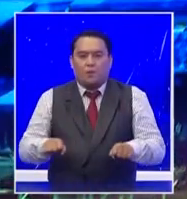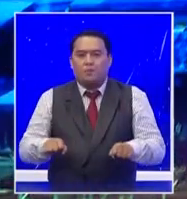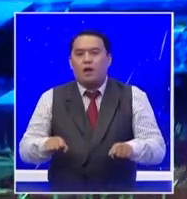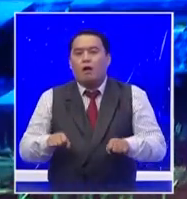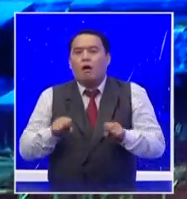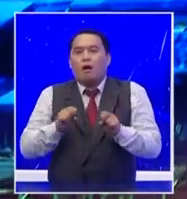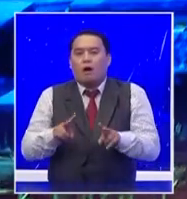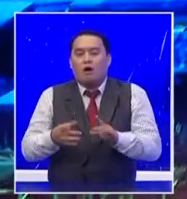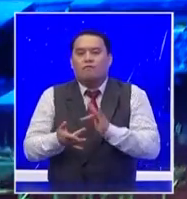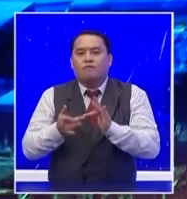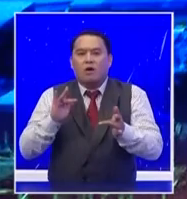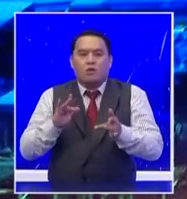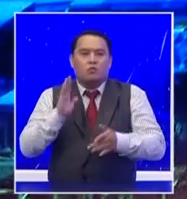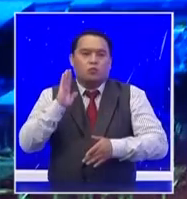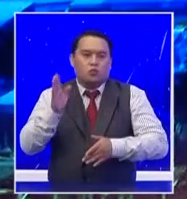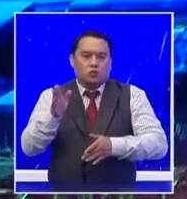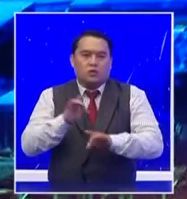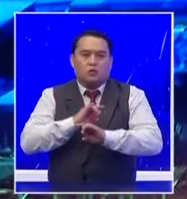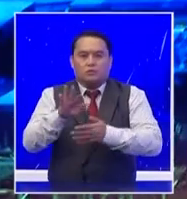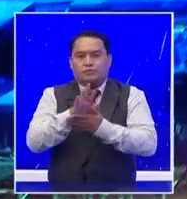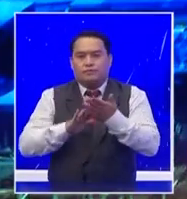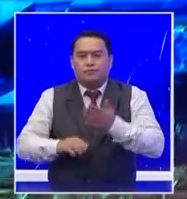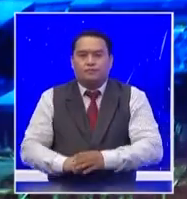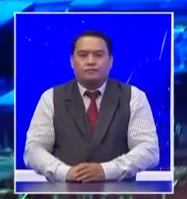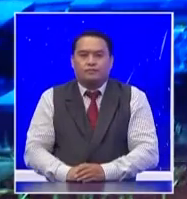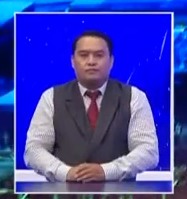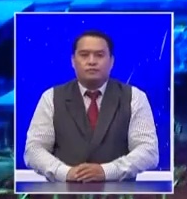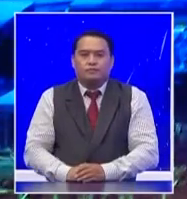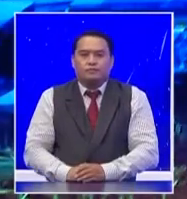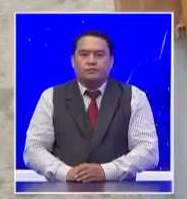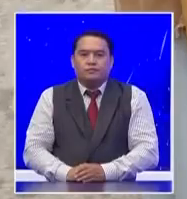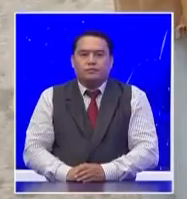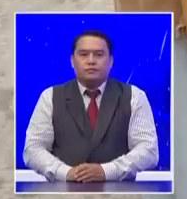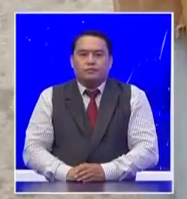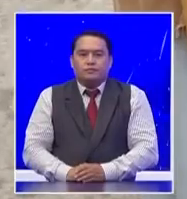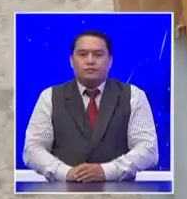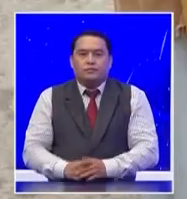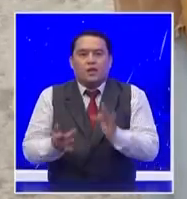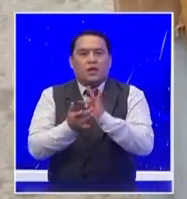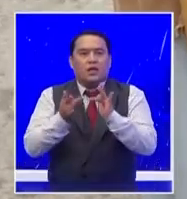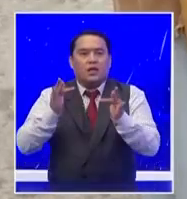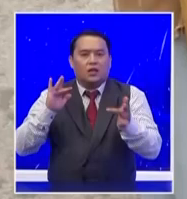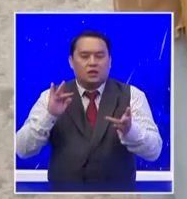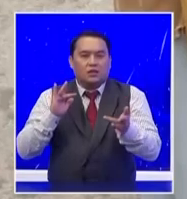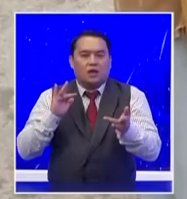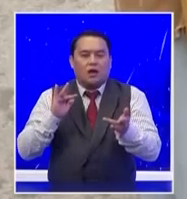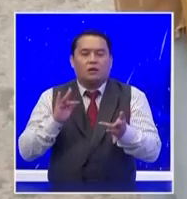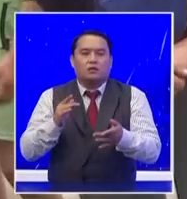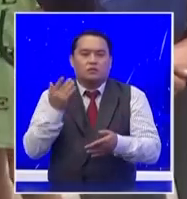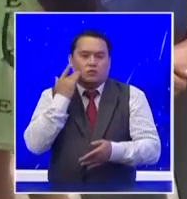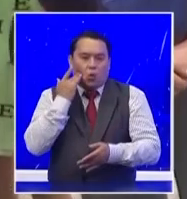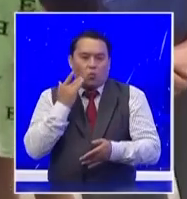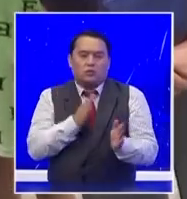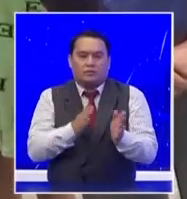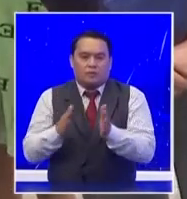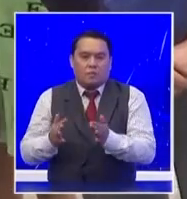Так когда в аул придет качественный интернет, узнавала наша съемочная группа. Интернет уже перестал быть роскошью, перейдя в разряд